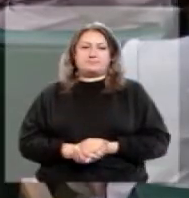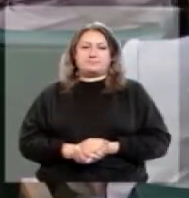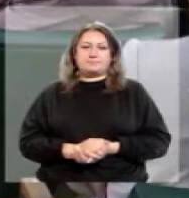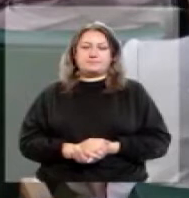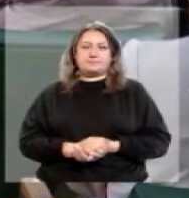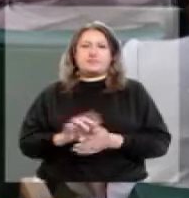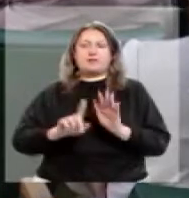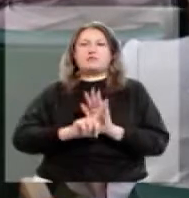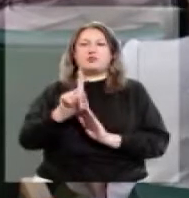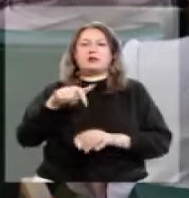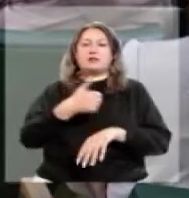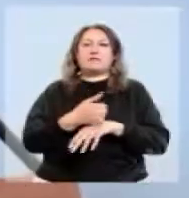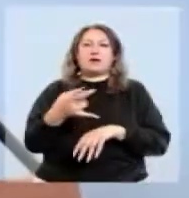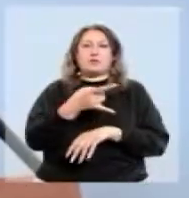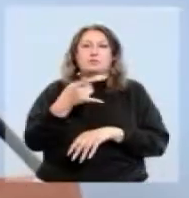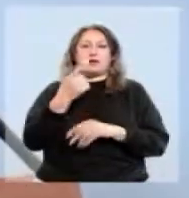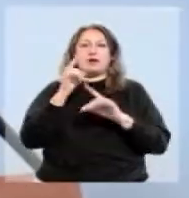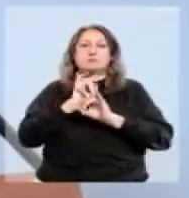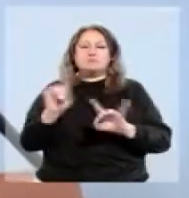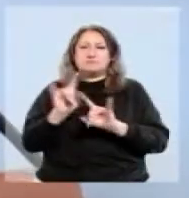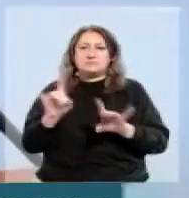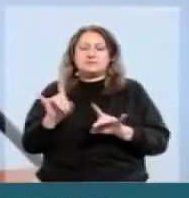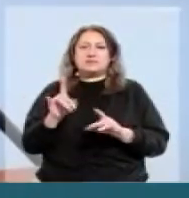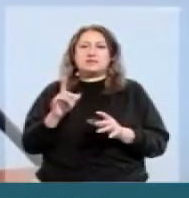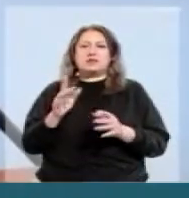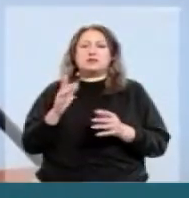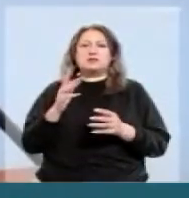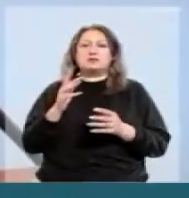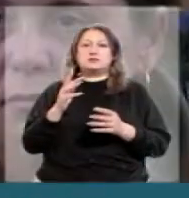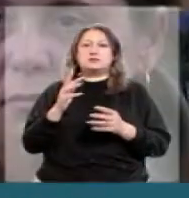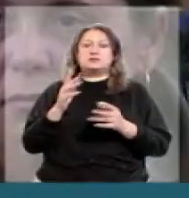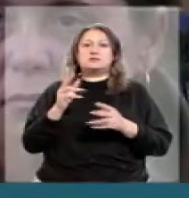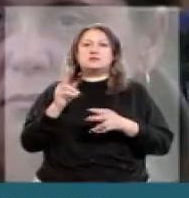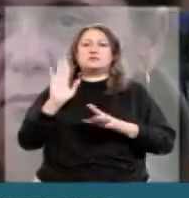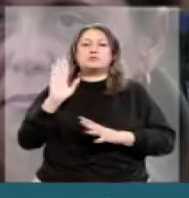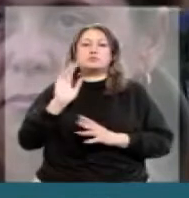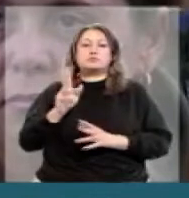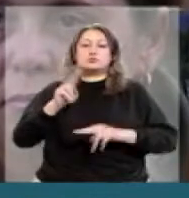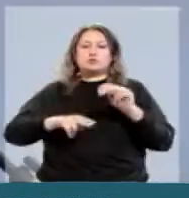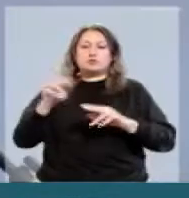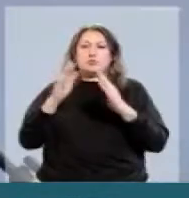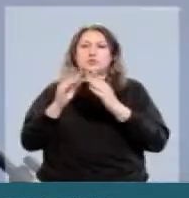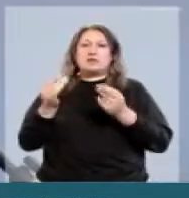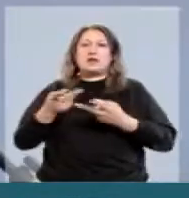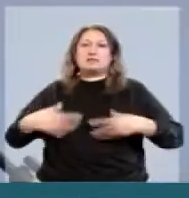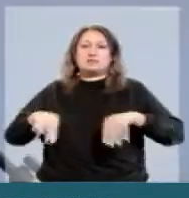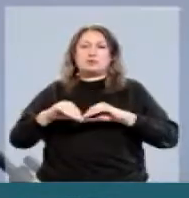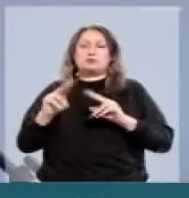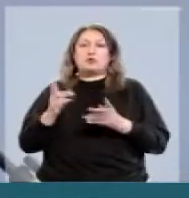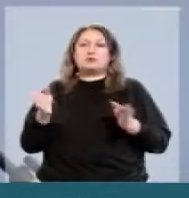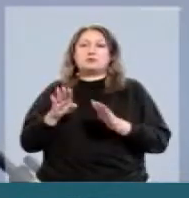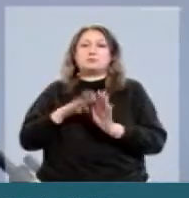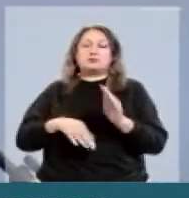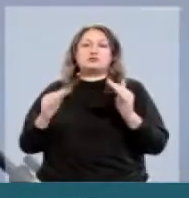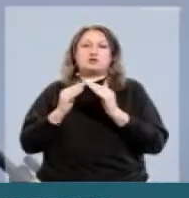Алдымен аймақ басшысы Аманқарағай ауылында табиғи апаттың салдарынан баспанасыз қалған отбасыларға арналып салынып жатқан үйлер жайында ақпарат берді. На сегодняшний день продолжается